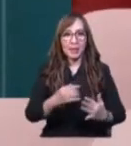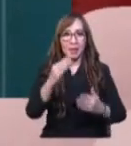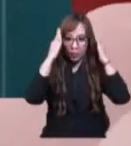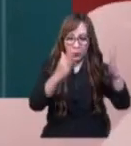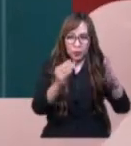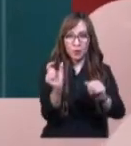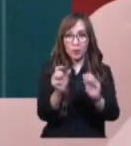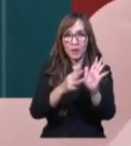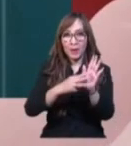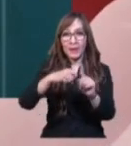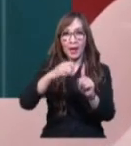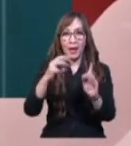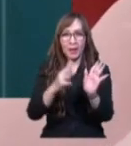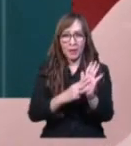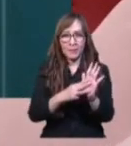UMKM yang adalah